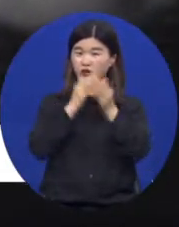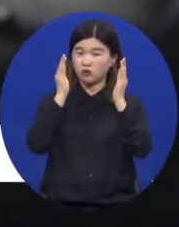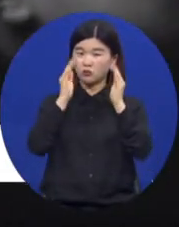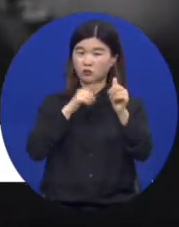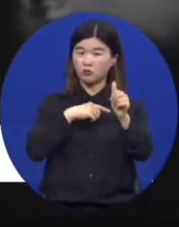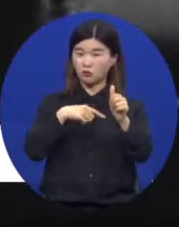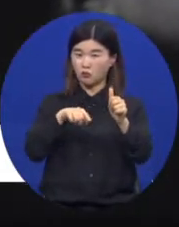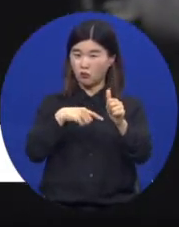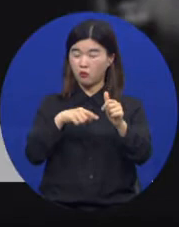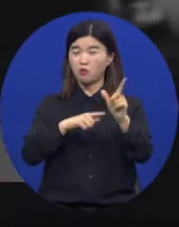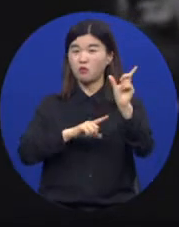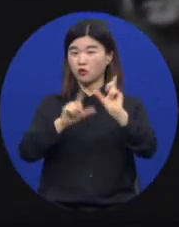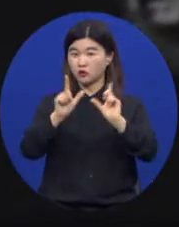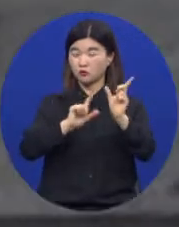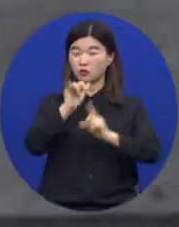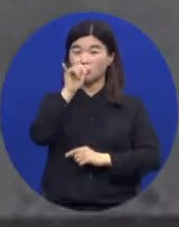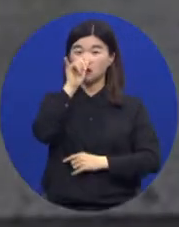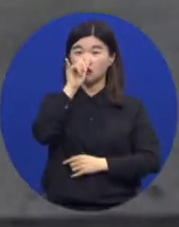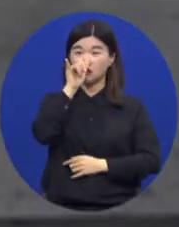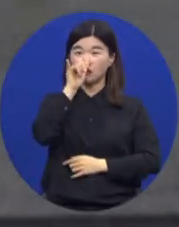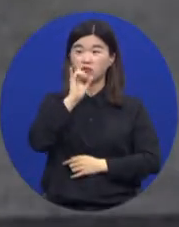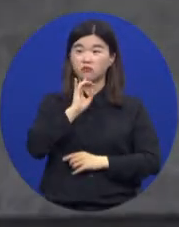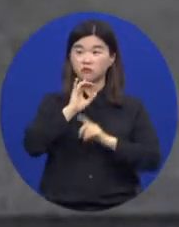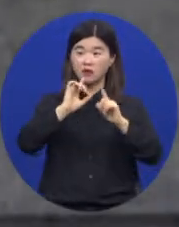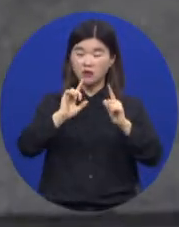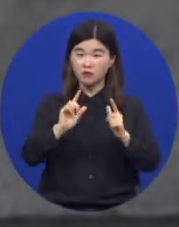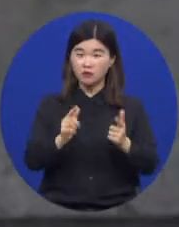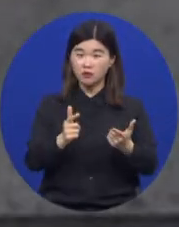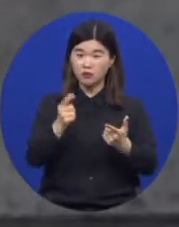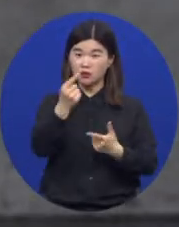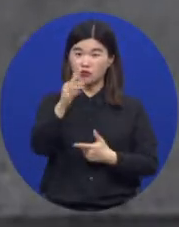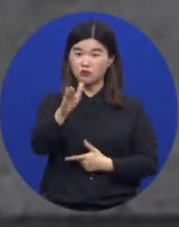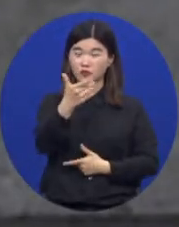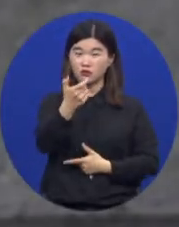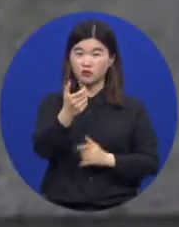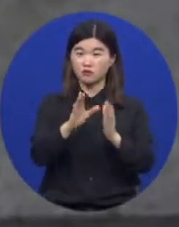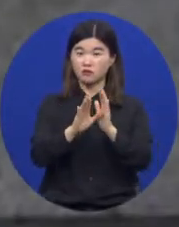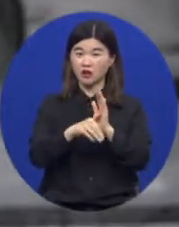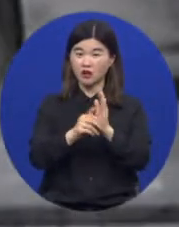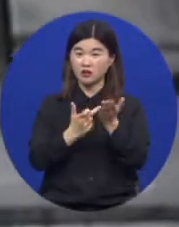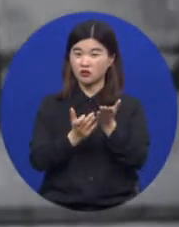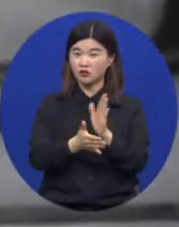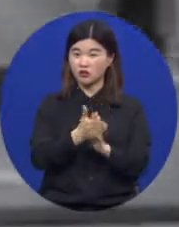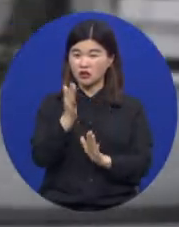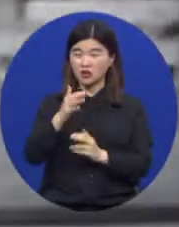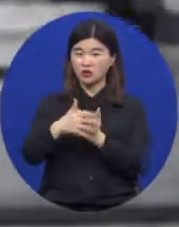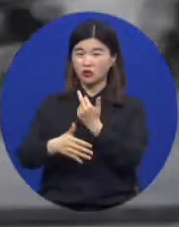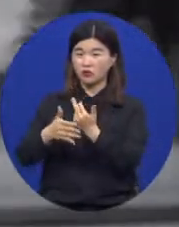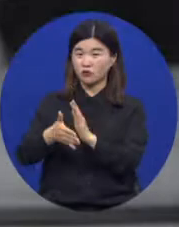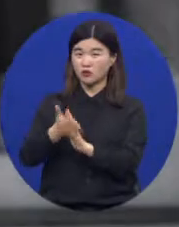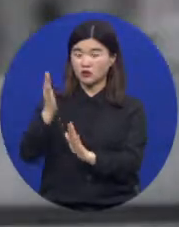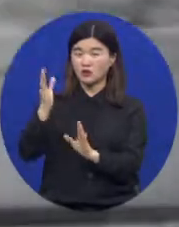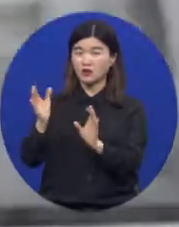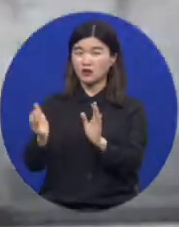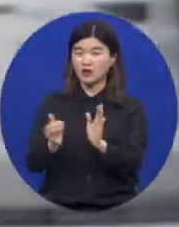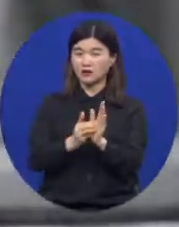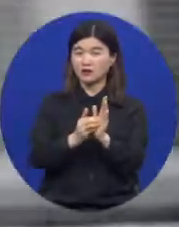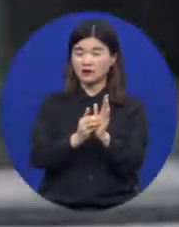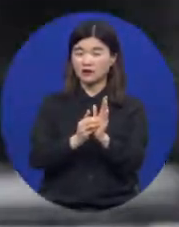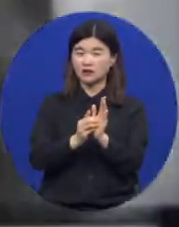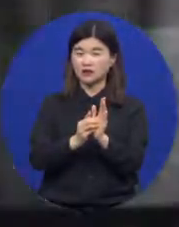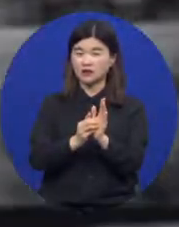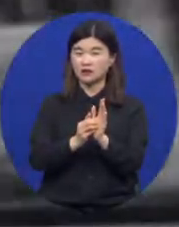모습도 담겼습니다. 뿐만 아니라 1960년대 제주시와 서귀포 시가지, 서귀포